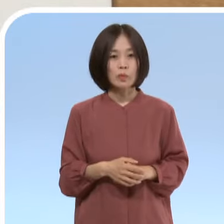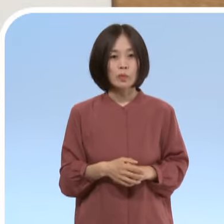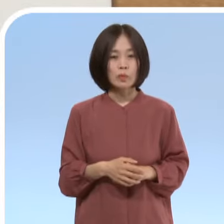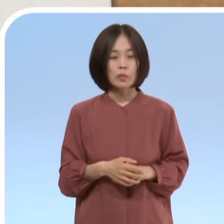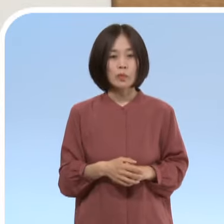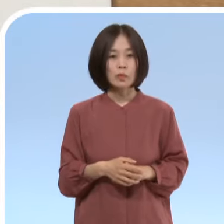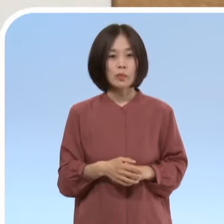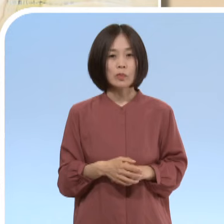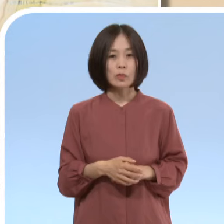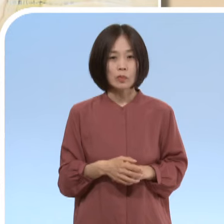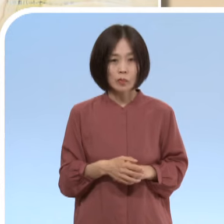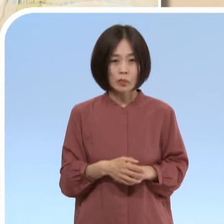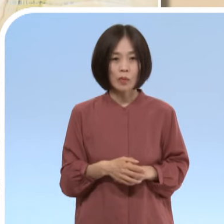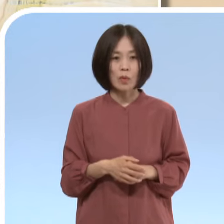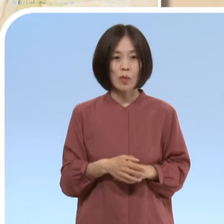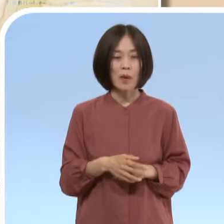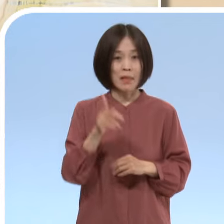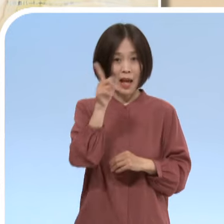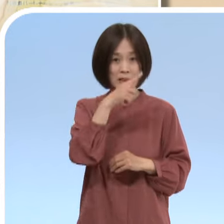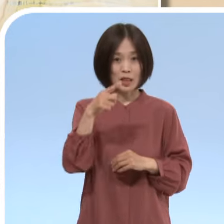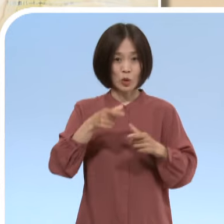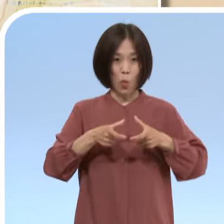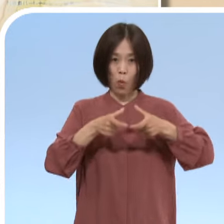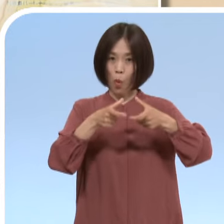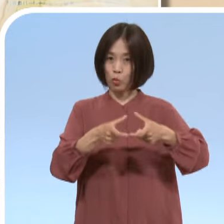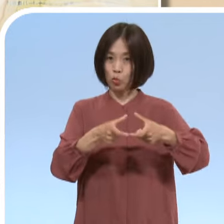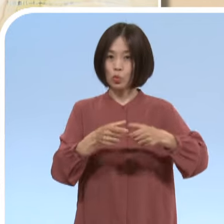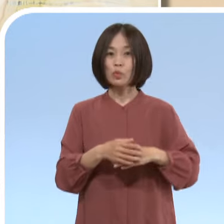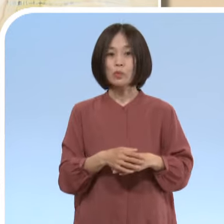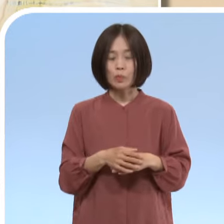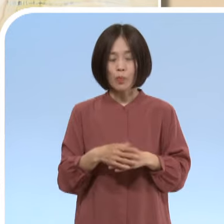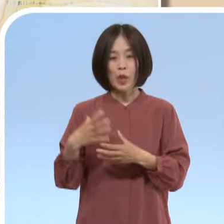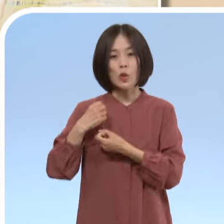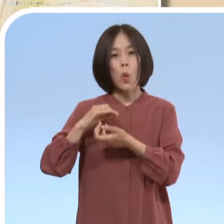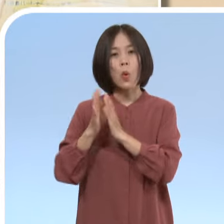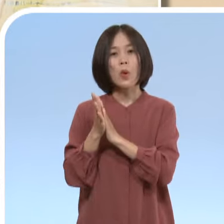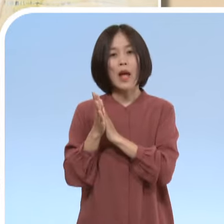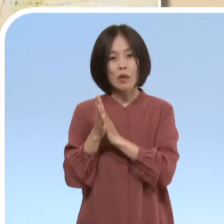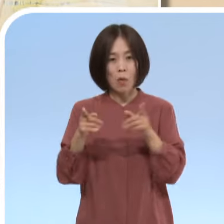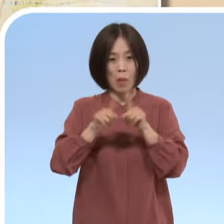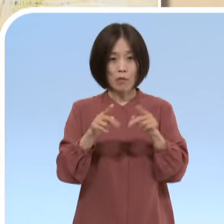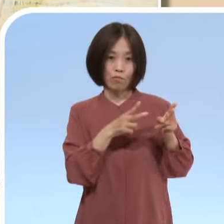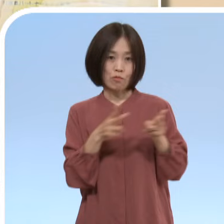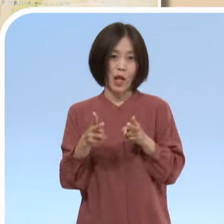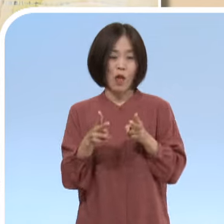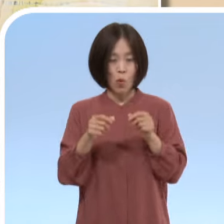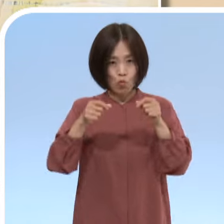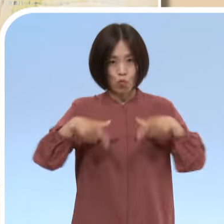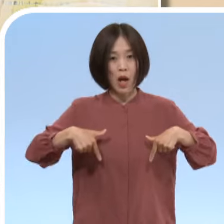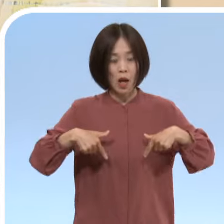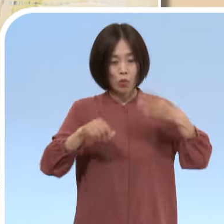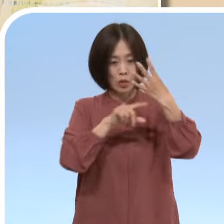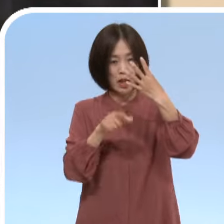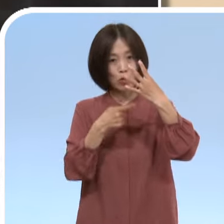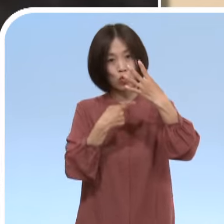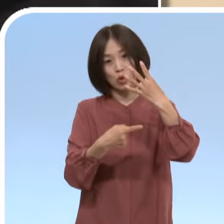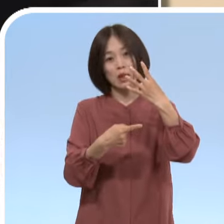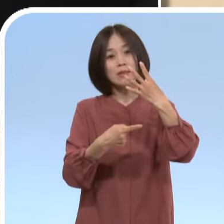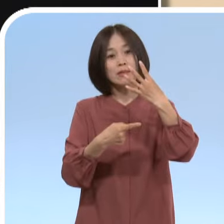。 交付番号第1号です。 兵庫県パートナーシップ制度がスタート